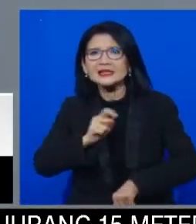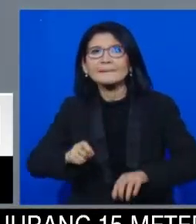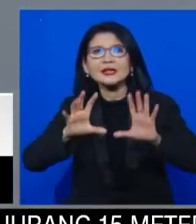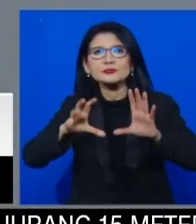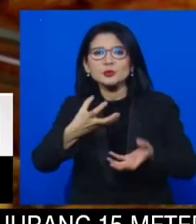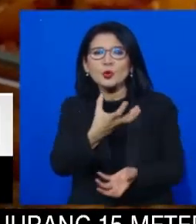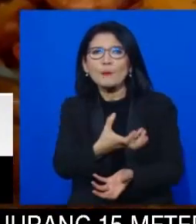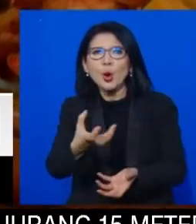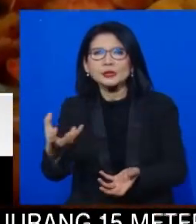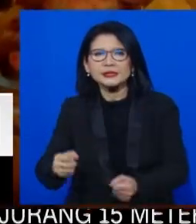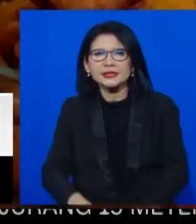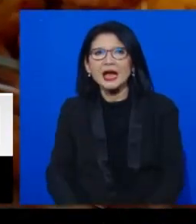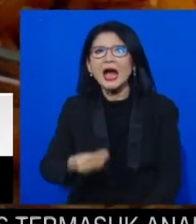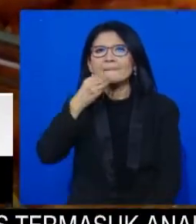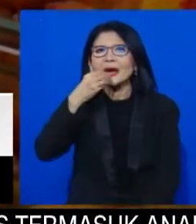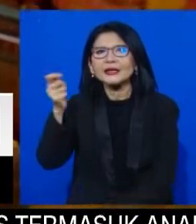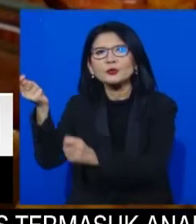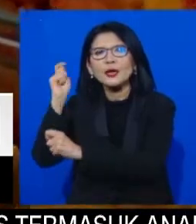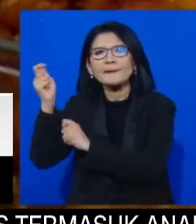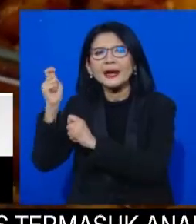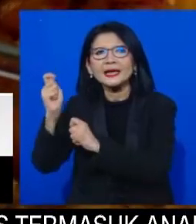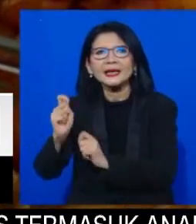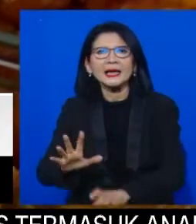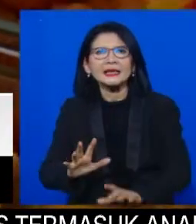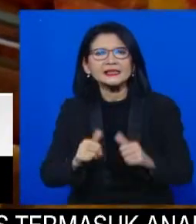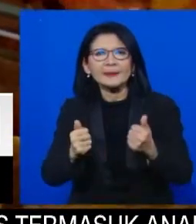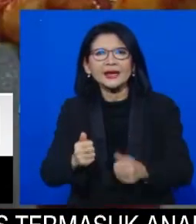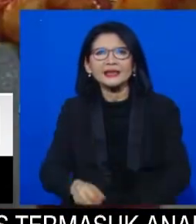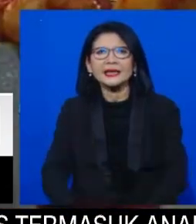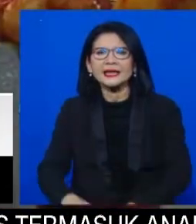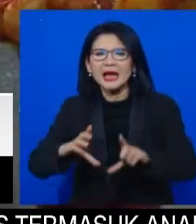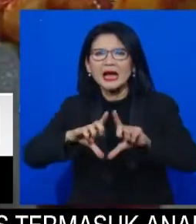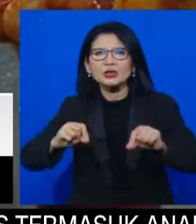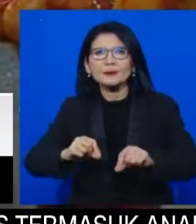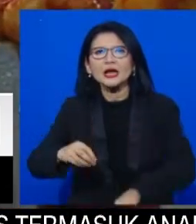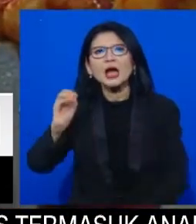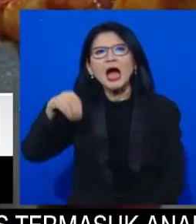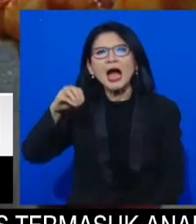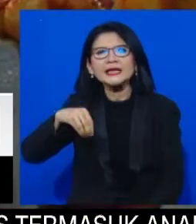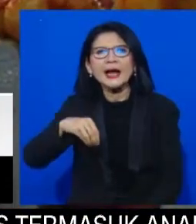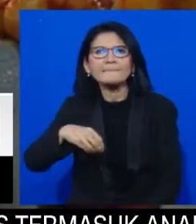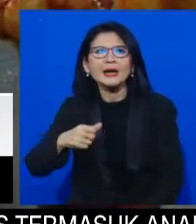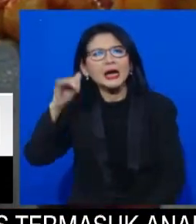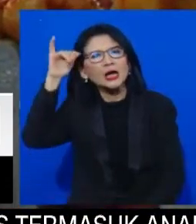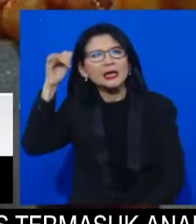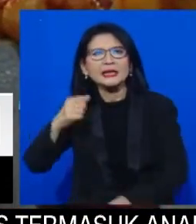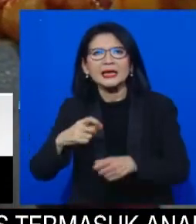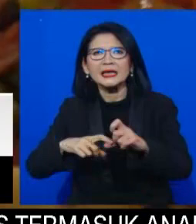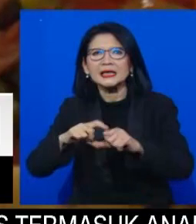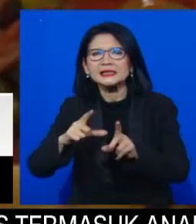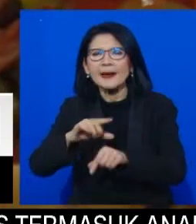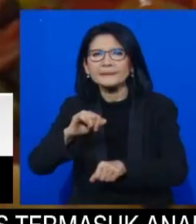porsi. Menu untuk catering Lebaran yang biasa disiapkan Dewi mulai dari ketupat, opor ayam, gulai sapi, hingga sambal goreng